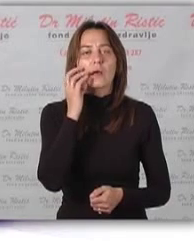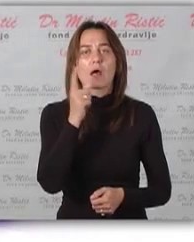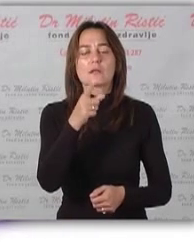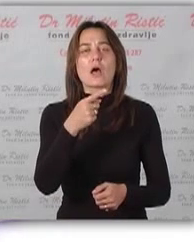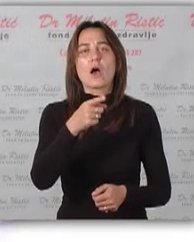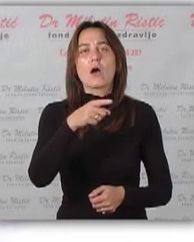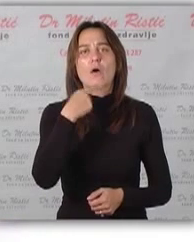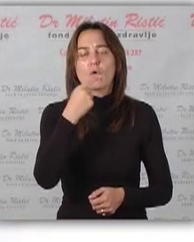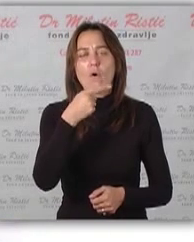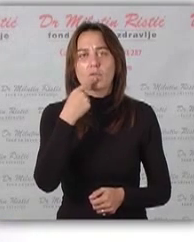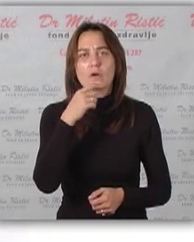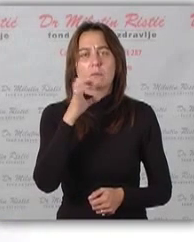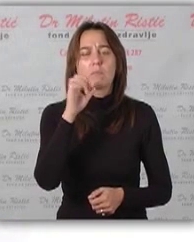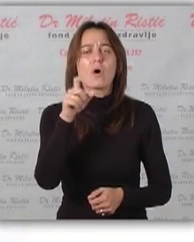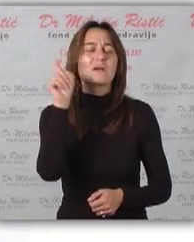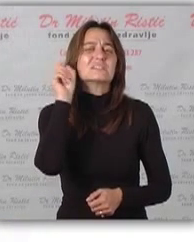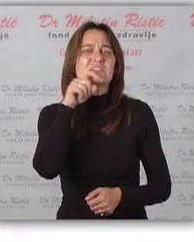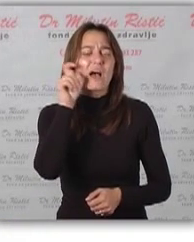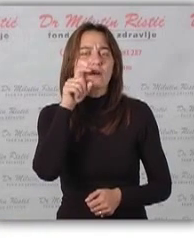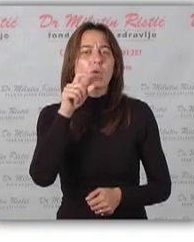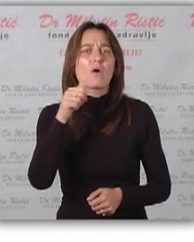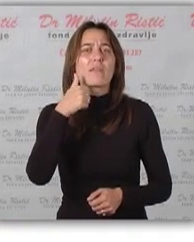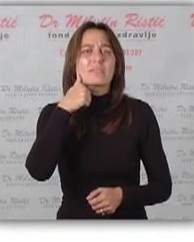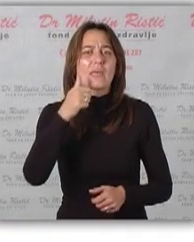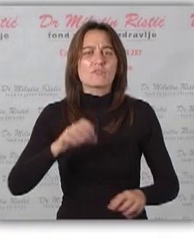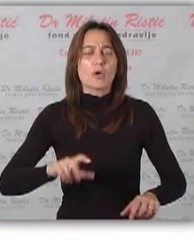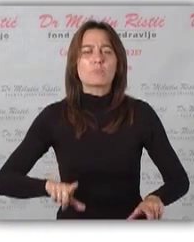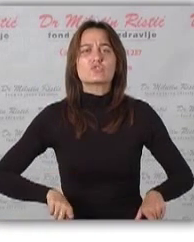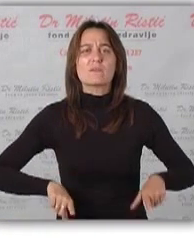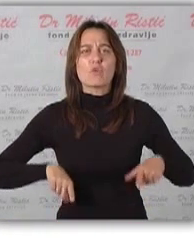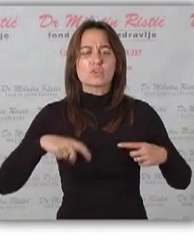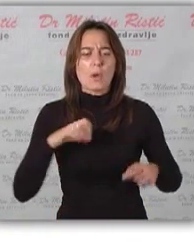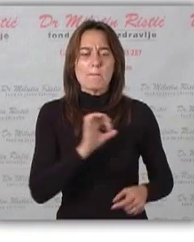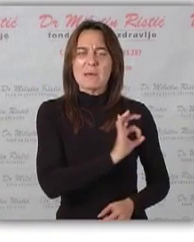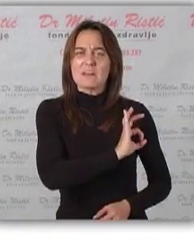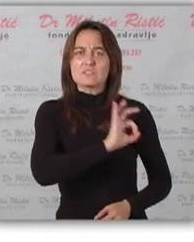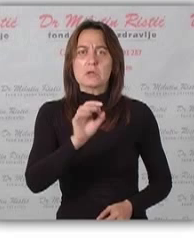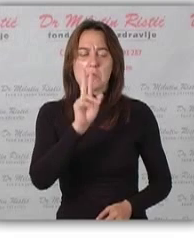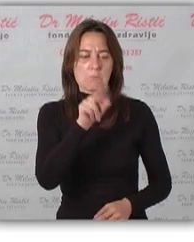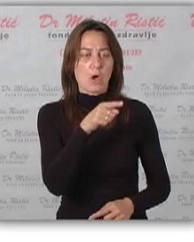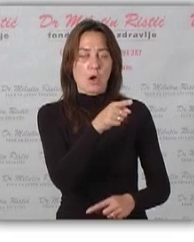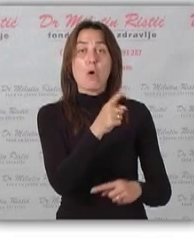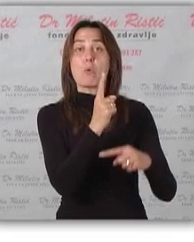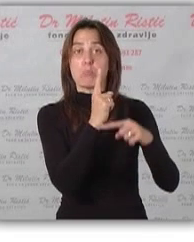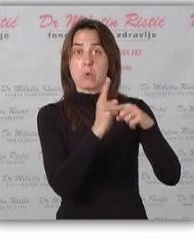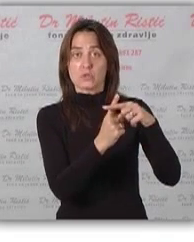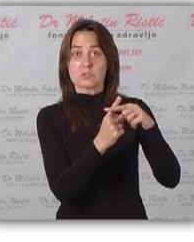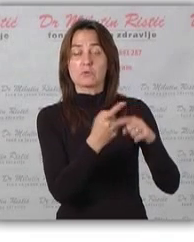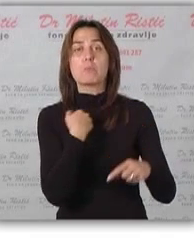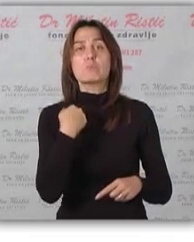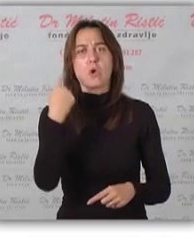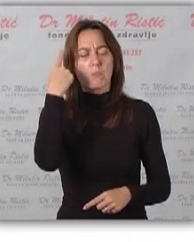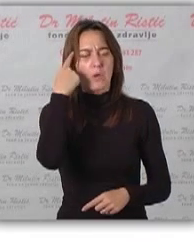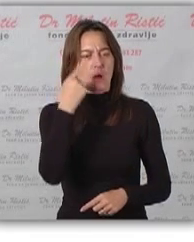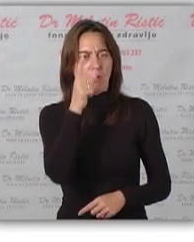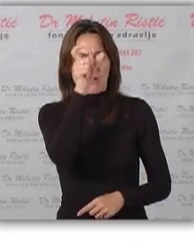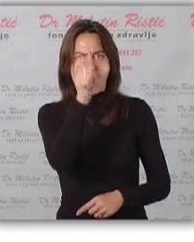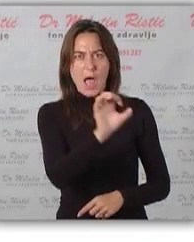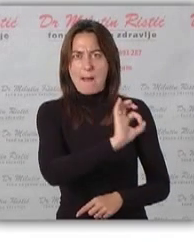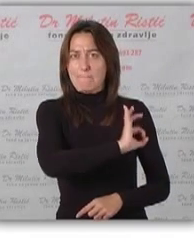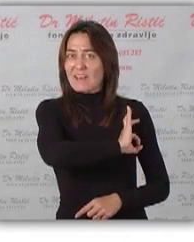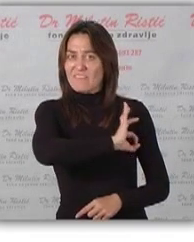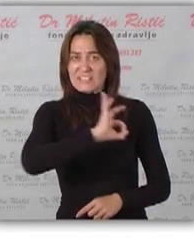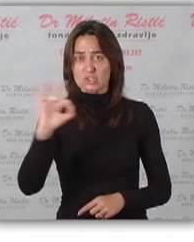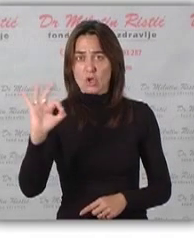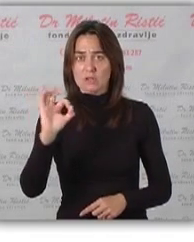kada govorimo o perfekcionizmu, vrlo često u svakodnevnom životu perfekcionizam ima neku pozitivnu konotaciju, odnosno smatramo